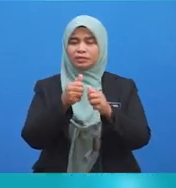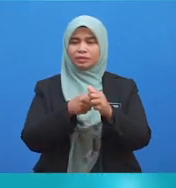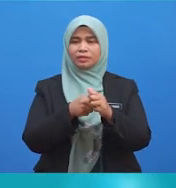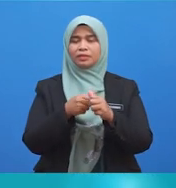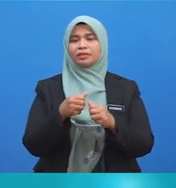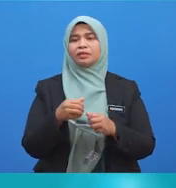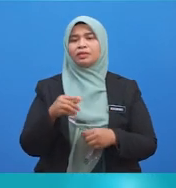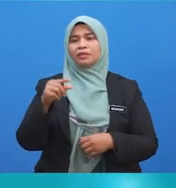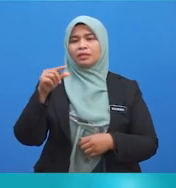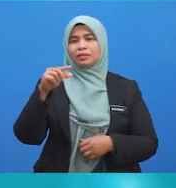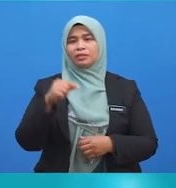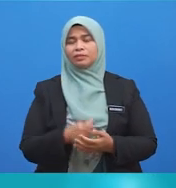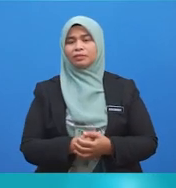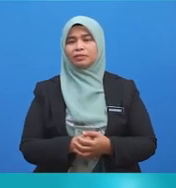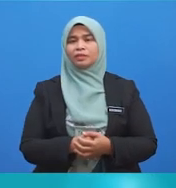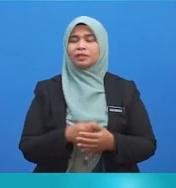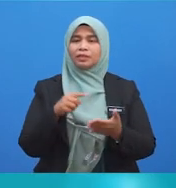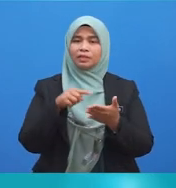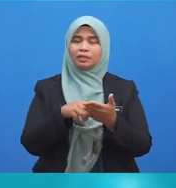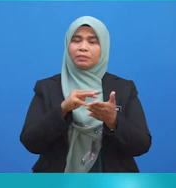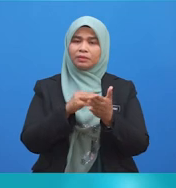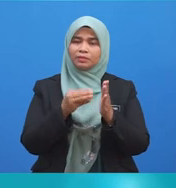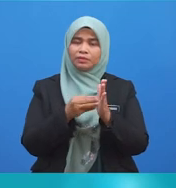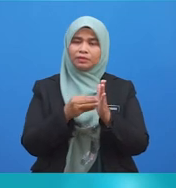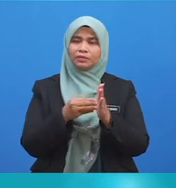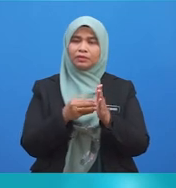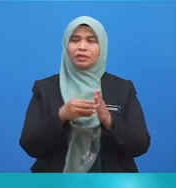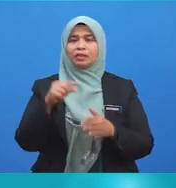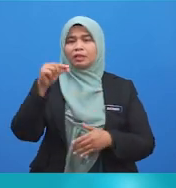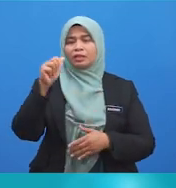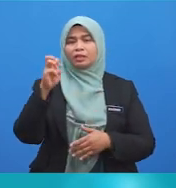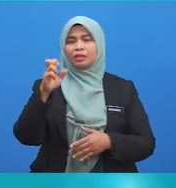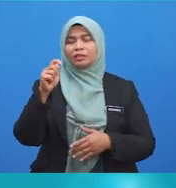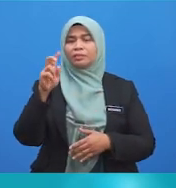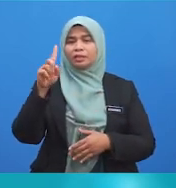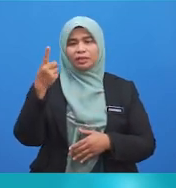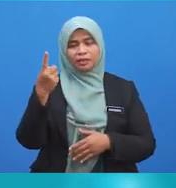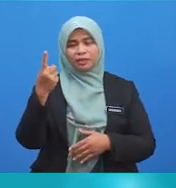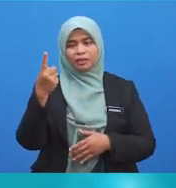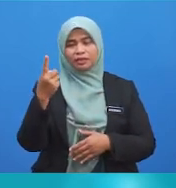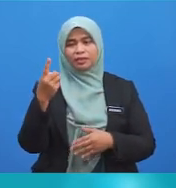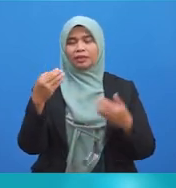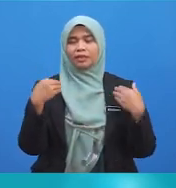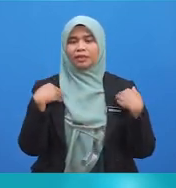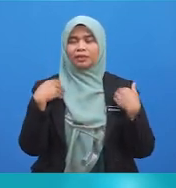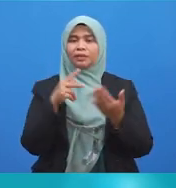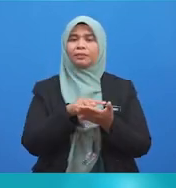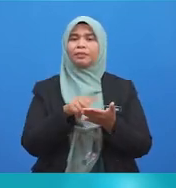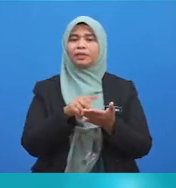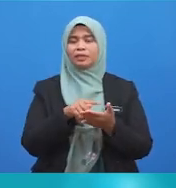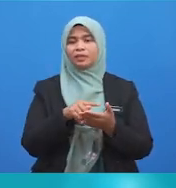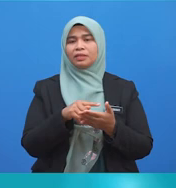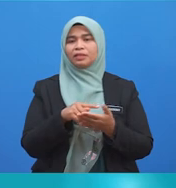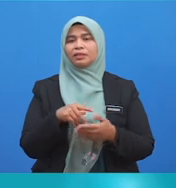homolog. Ini bermakna gamet hanya mengandungi bilangan kromosom